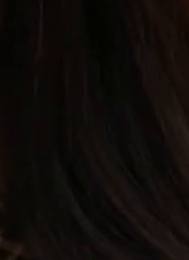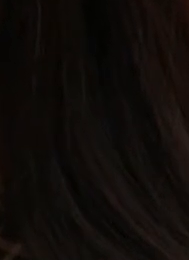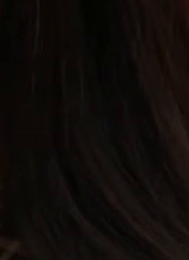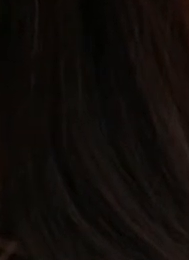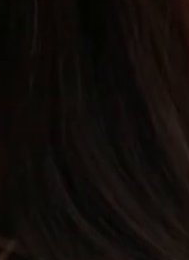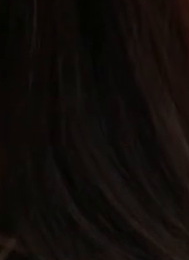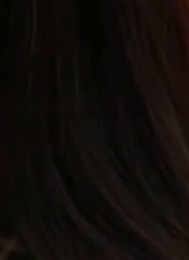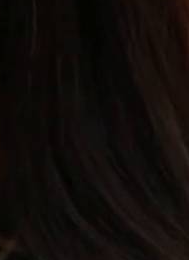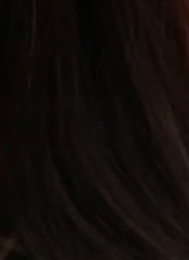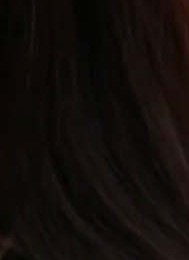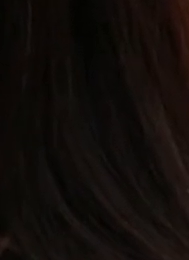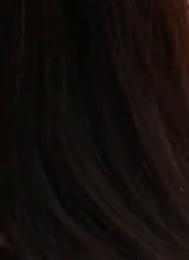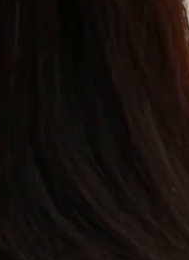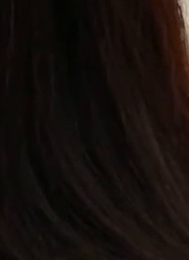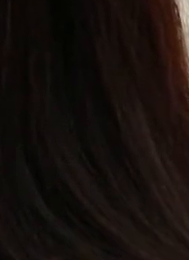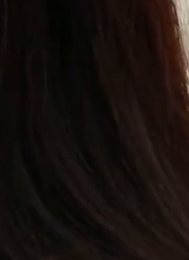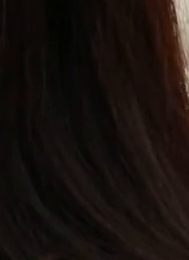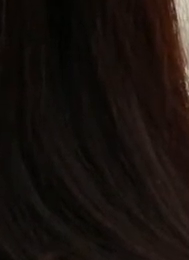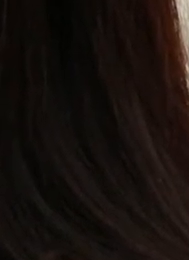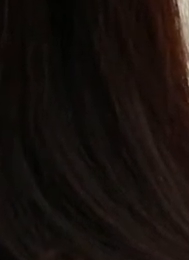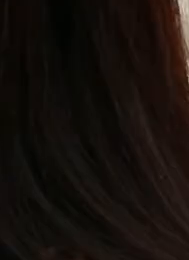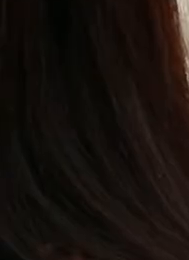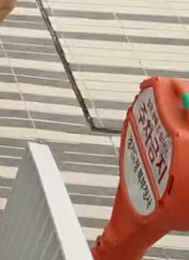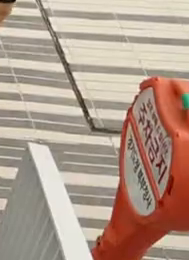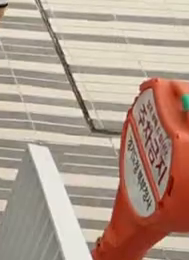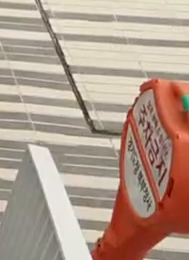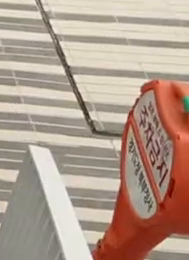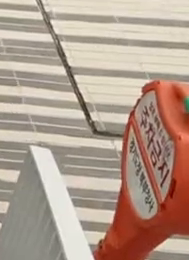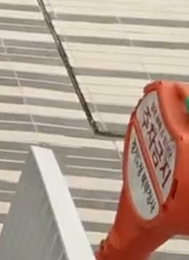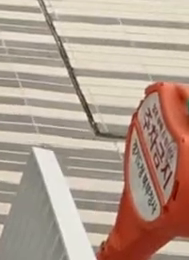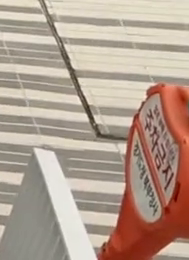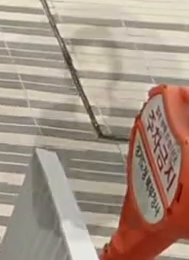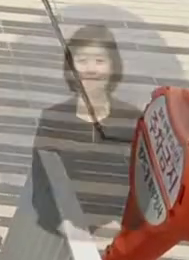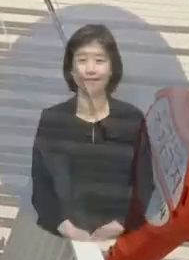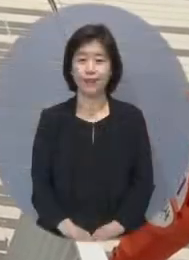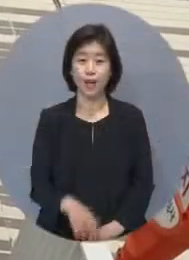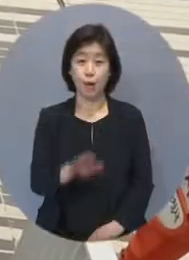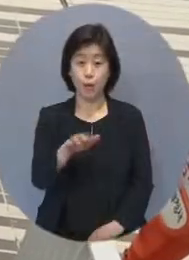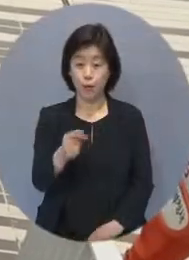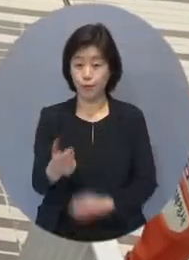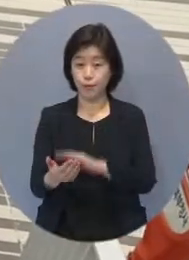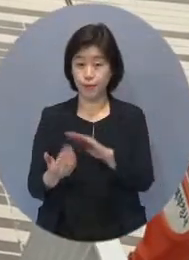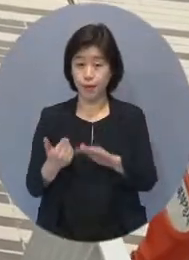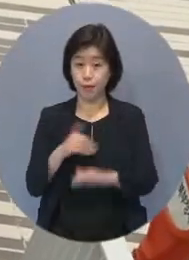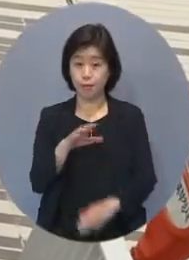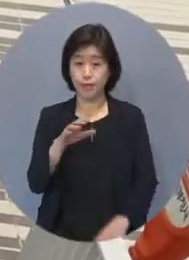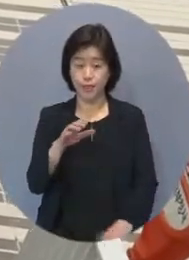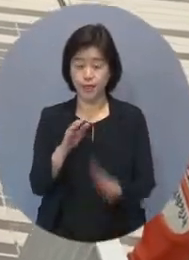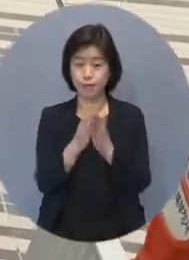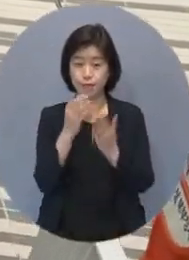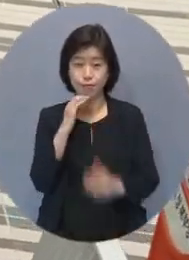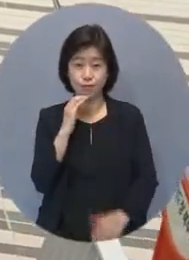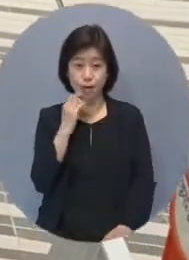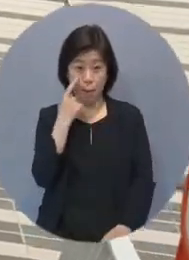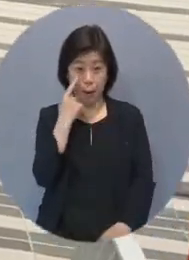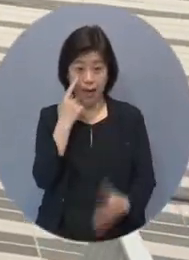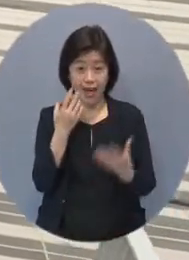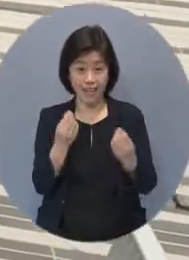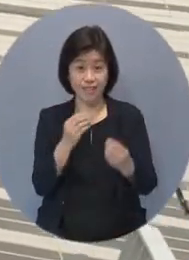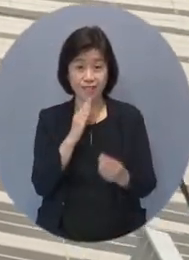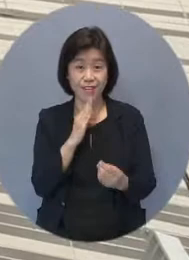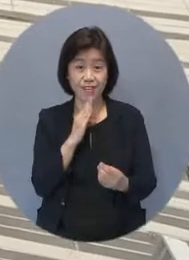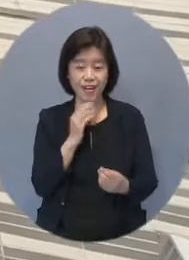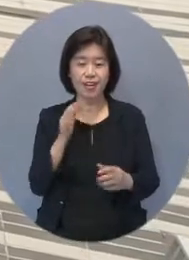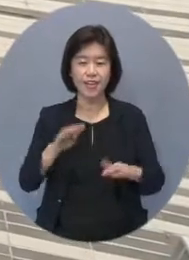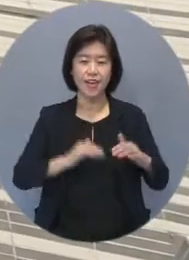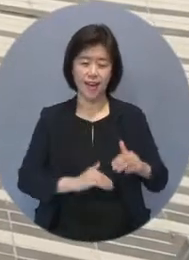경기도에는 근데 31개 시각도 있어. 엄청 많아, 아무튼. 윤서야, 우리 아까 전에 북카페 봤잖아. 이제 계단으로